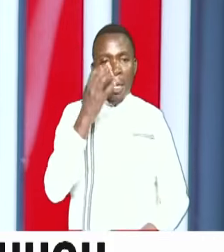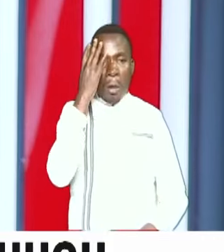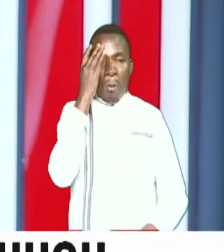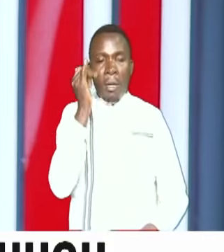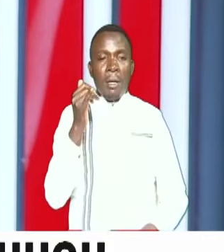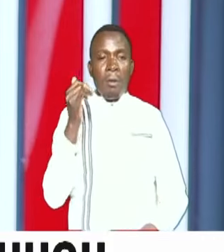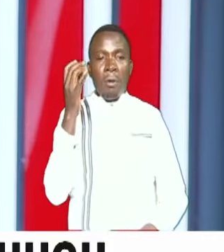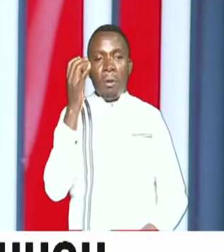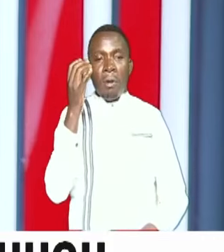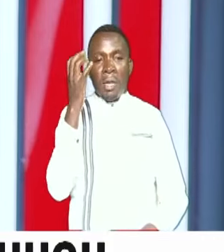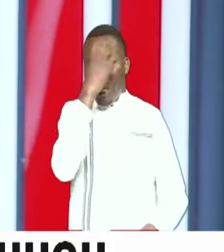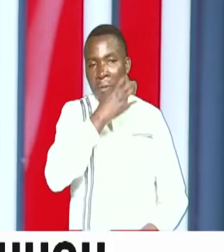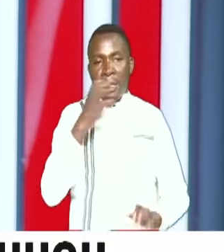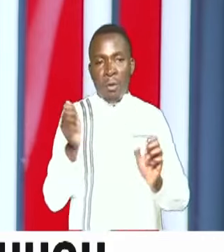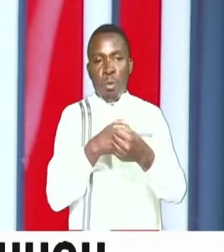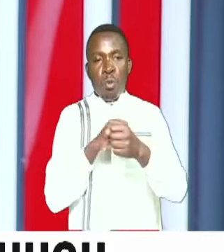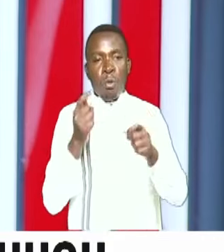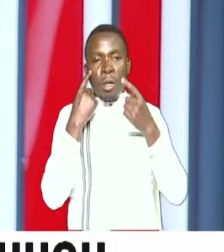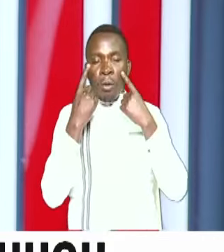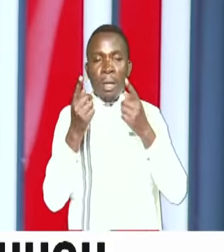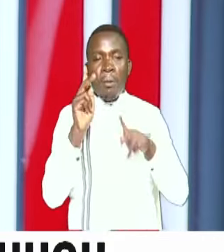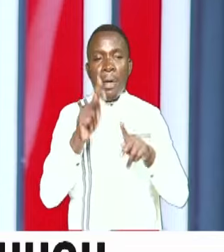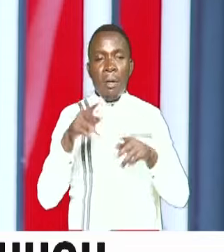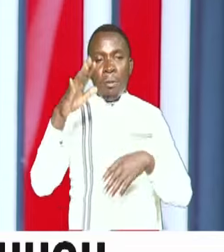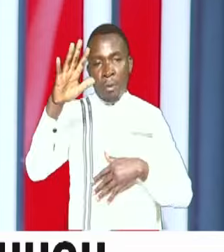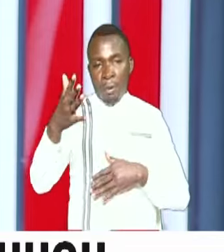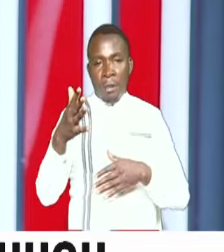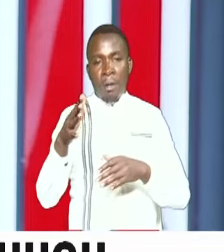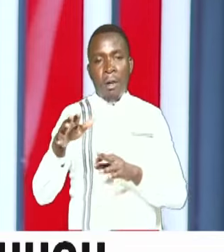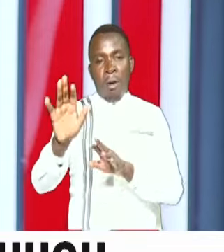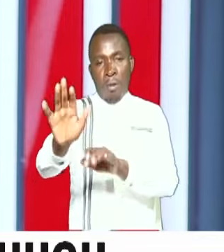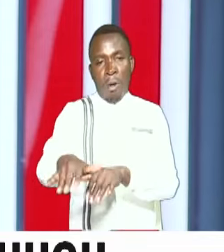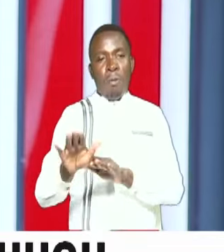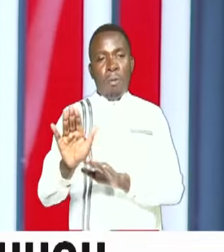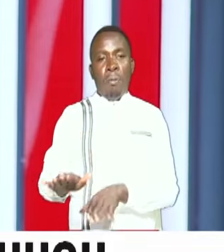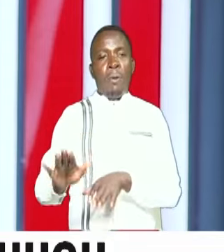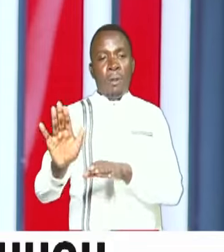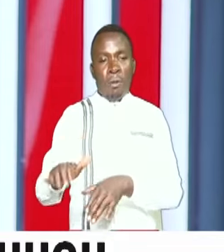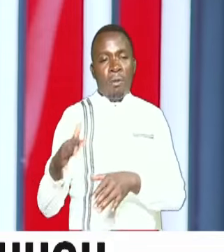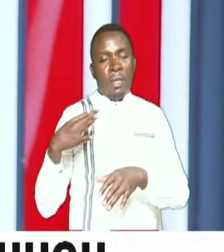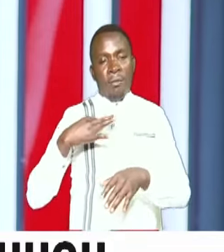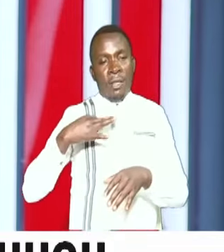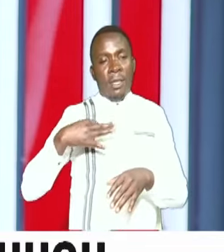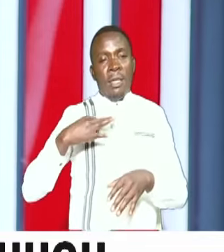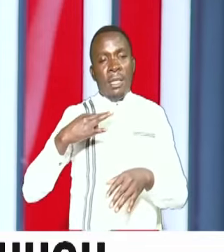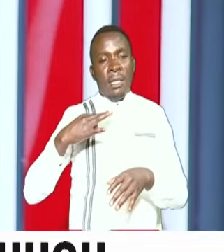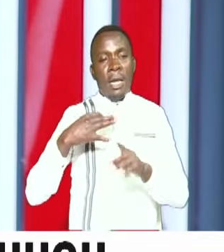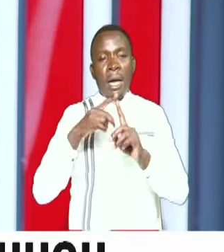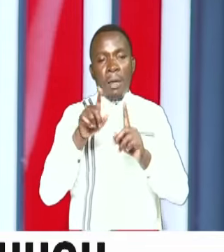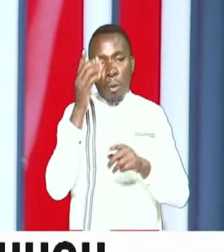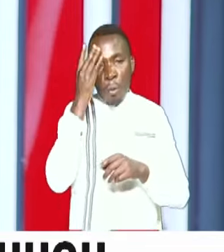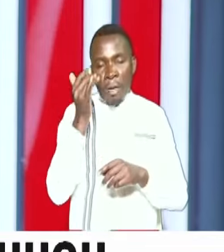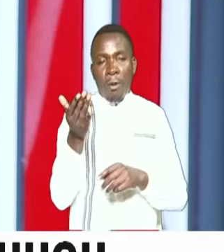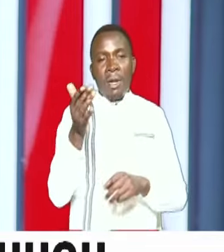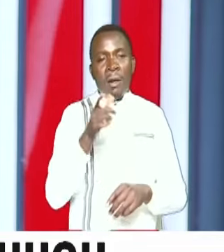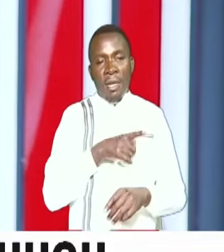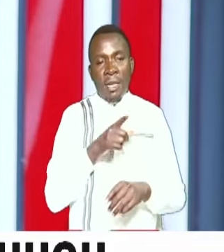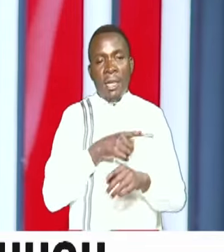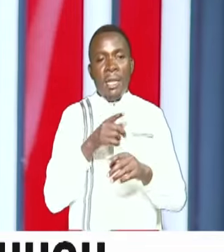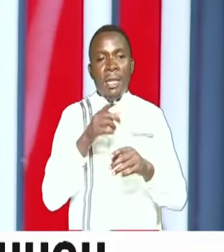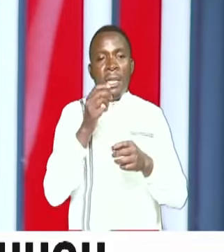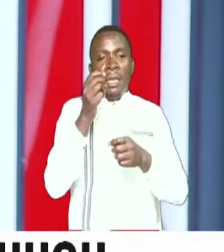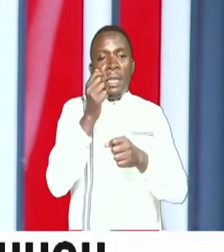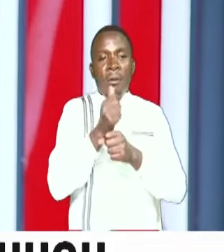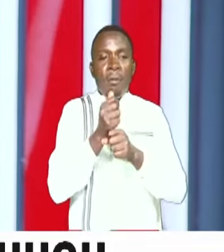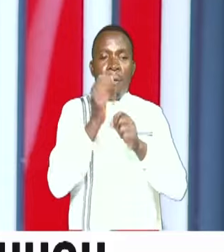5,000 bicaye barimo baradoda imyenda bagusaba amafaranga menshi ariko aha kuko hakiri avantage ya labor